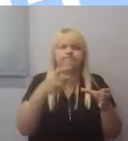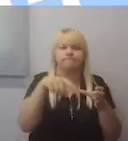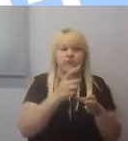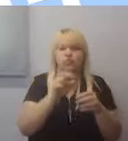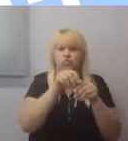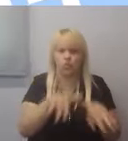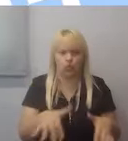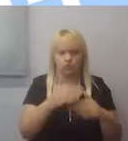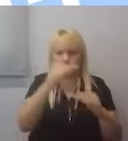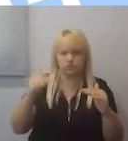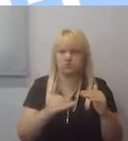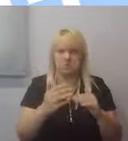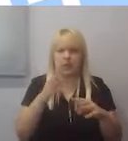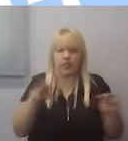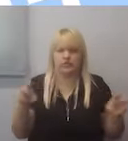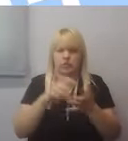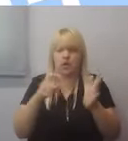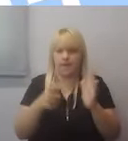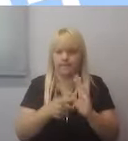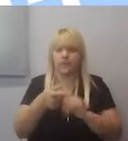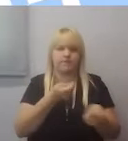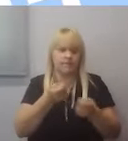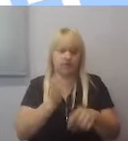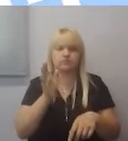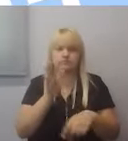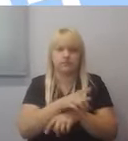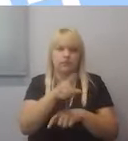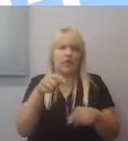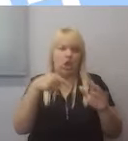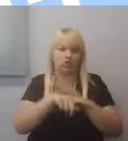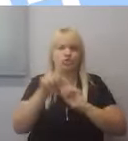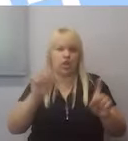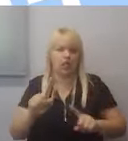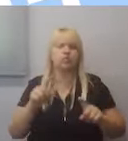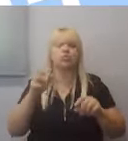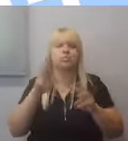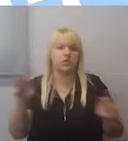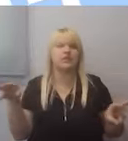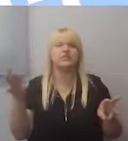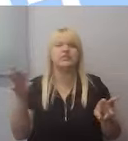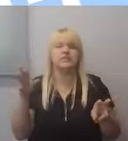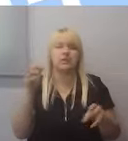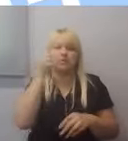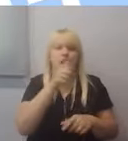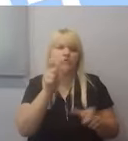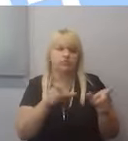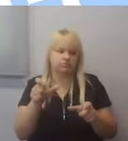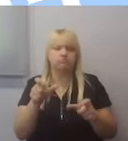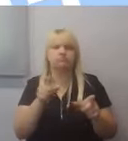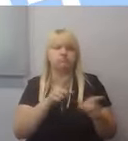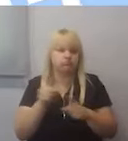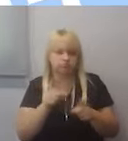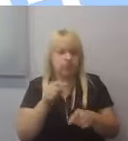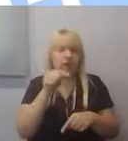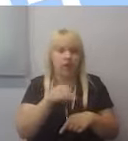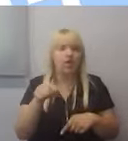kabineta ko vada iekšlietu ministrs vai iekšliet ministra nu iekšliet ministra ministra norādīt persona parasttias ir valsts sekretārs kur ir visu